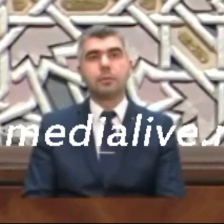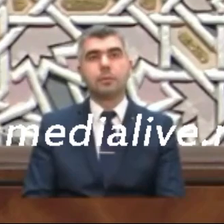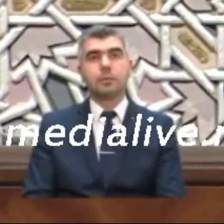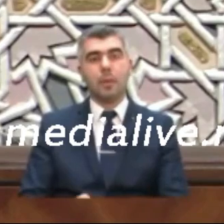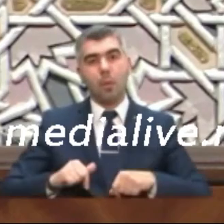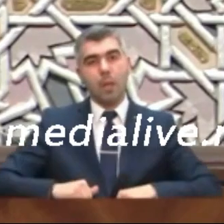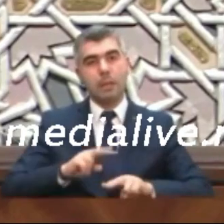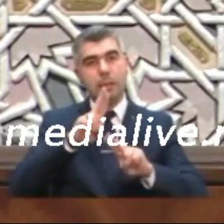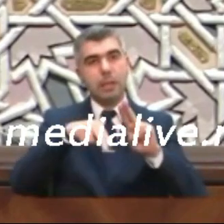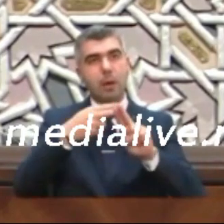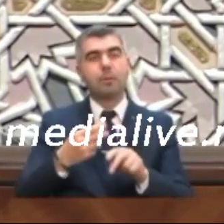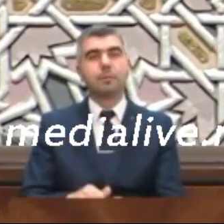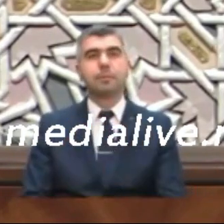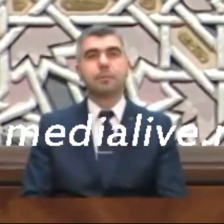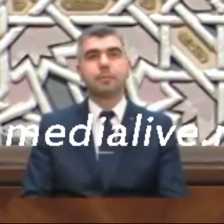تفضل سيد الوزير.